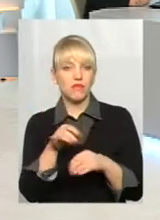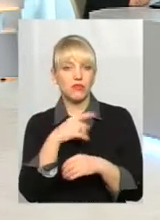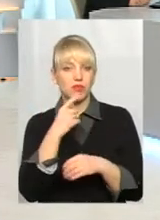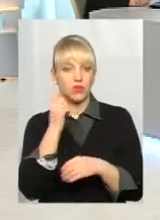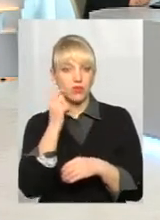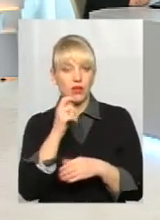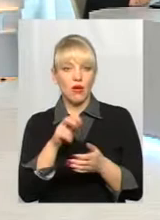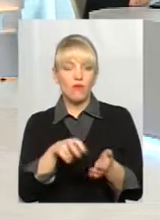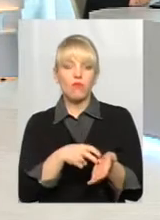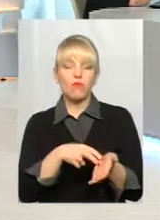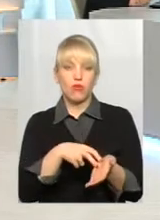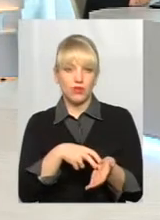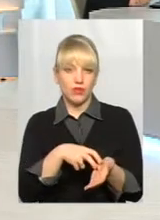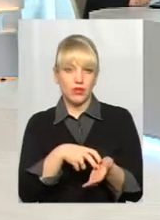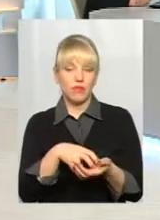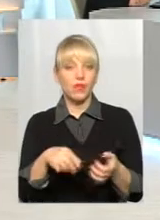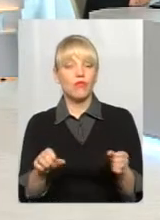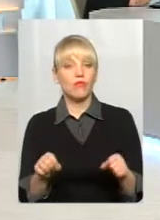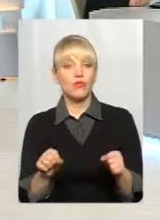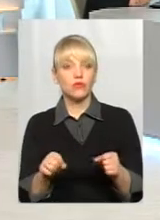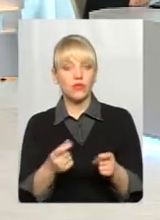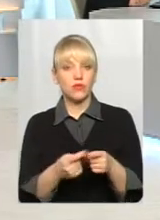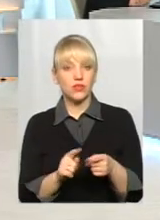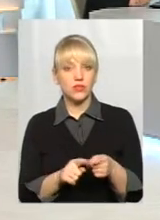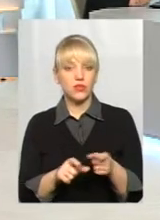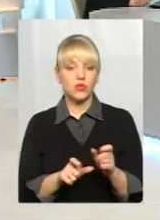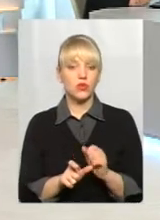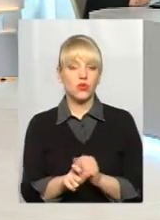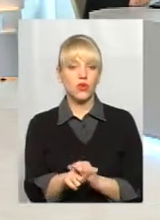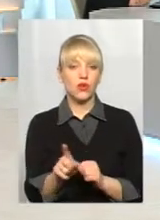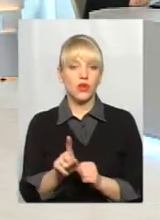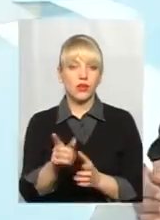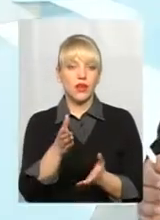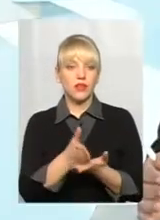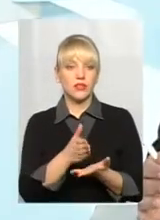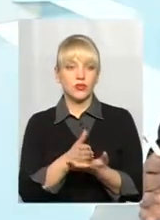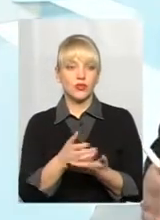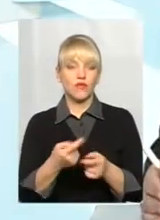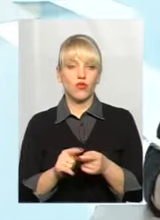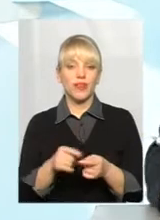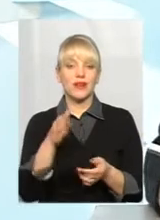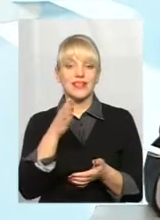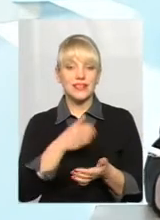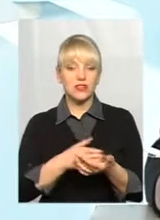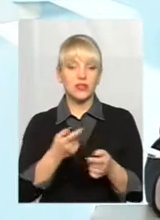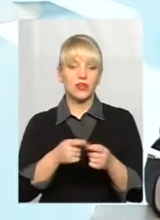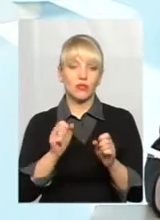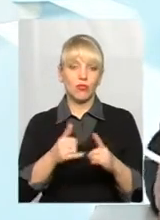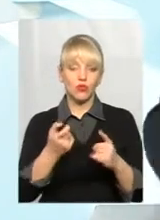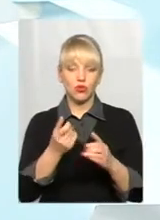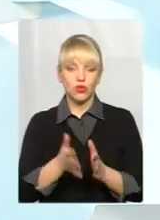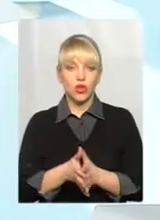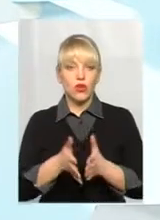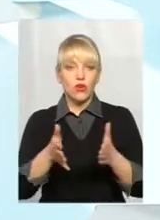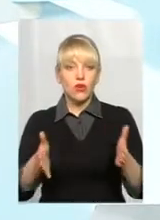побоювання, можливо, що оця дорога, яка вже існує, так? вона існує, є, її може трошки розширити.